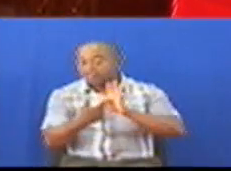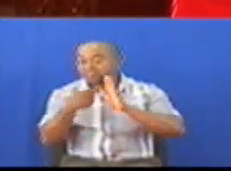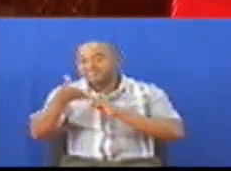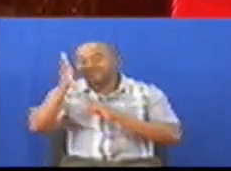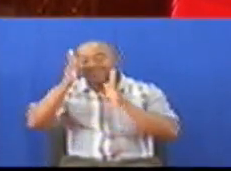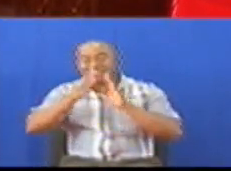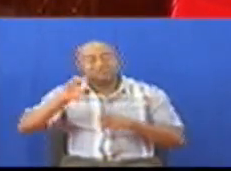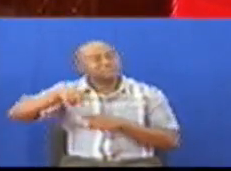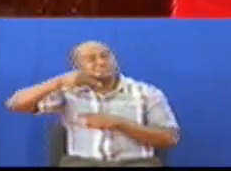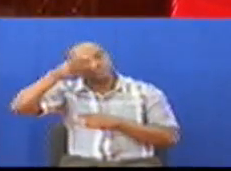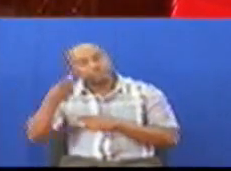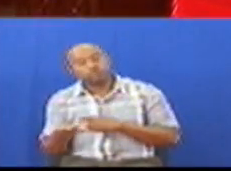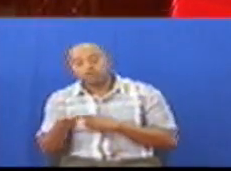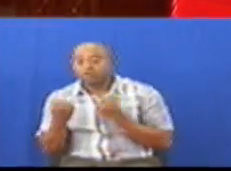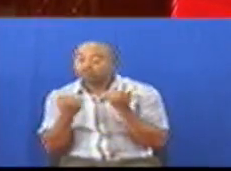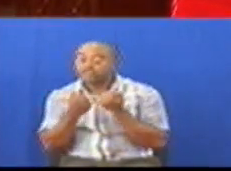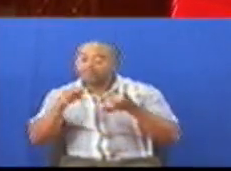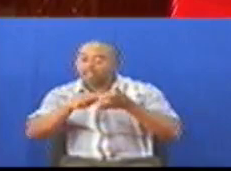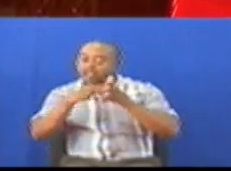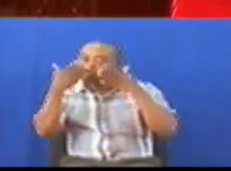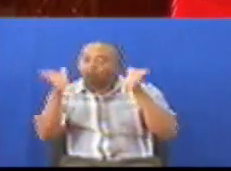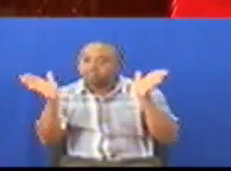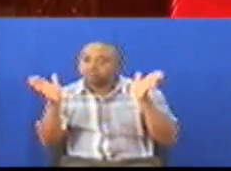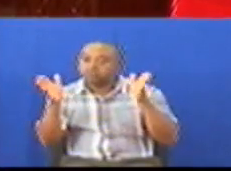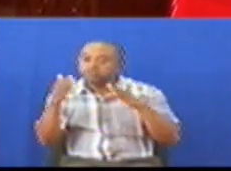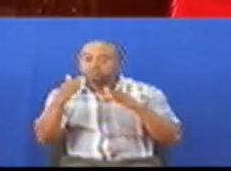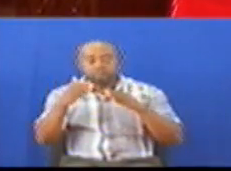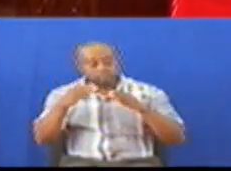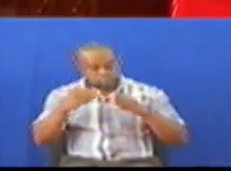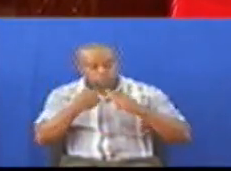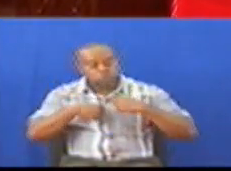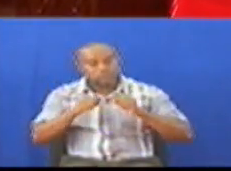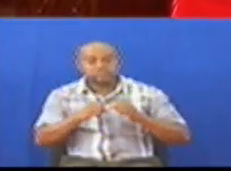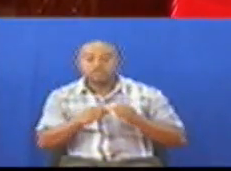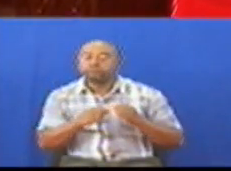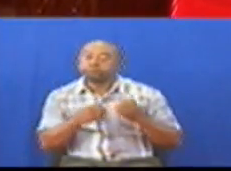imeshindwa kuweka mkakati ulio wazi na makini wa kufanikisha matakwa ya kikatiba na